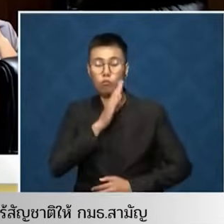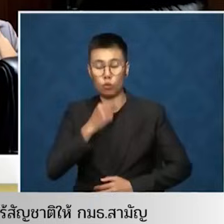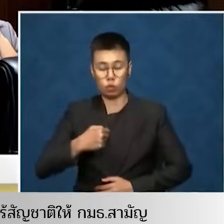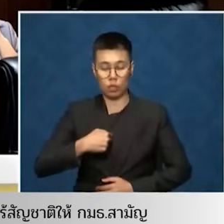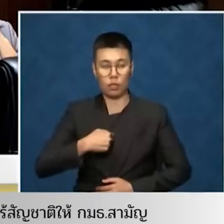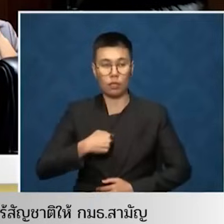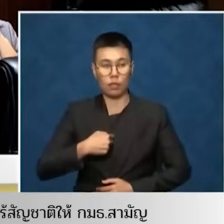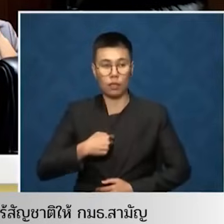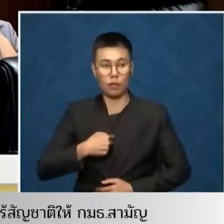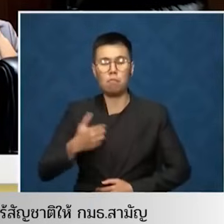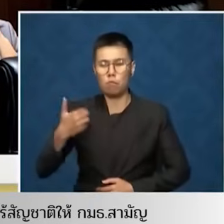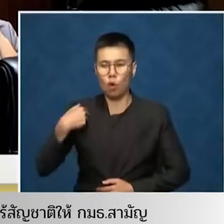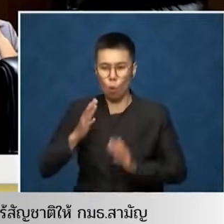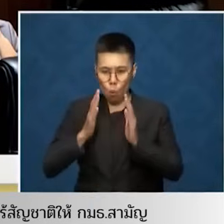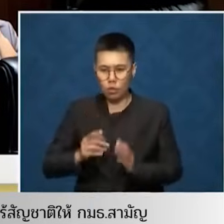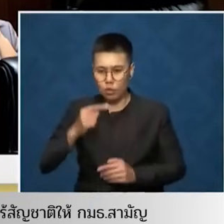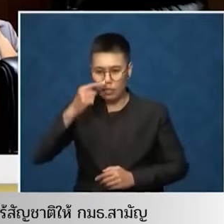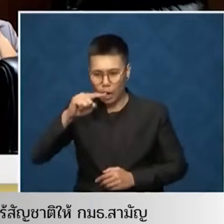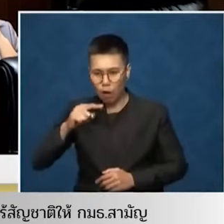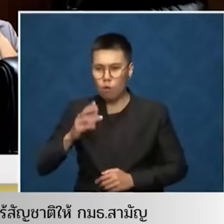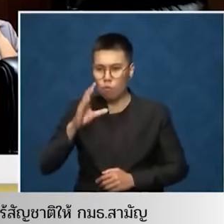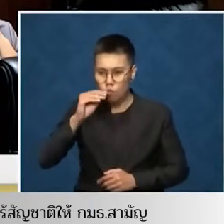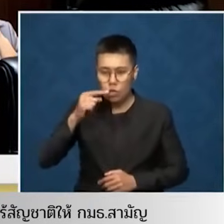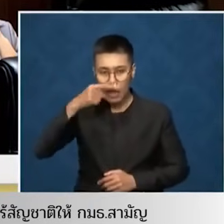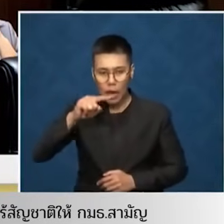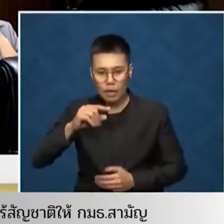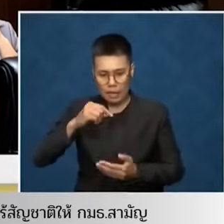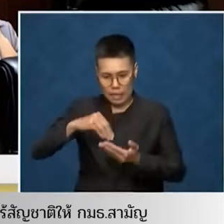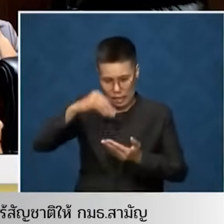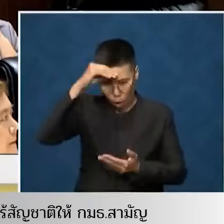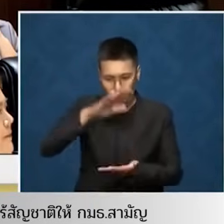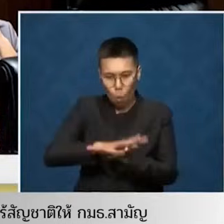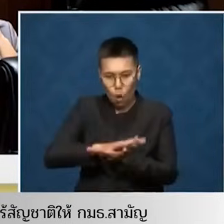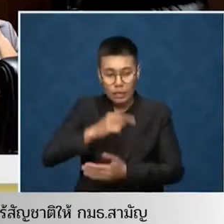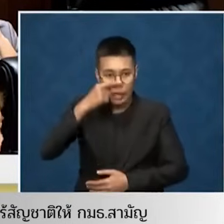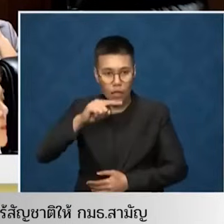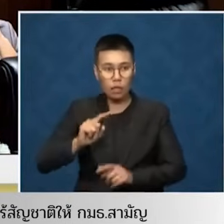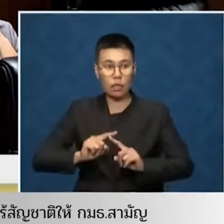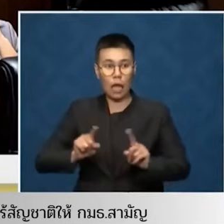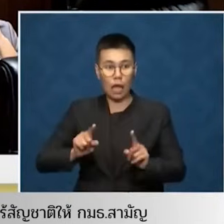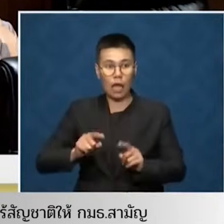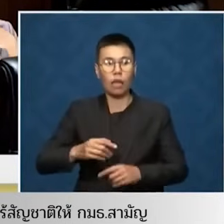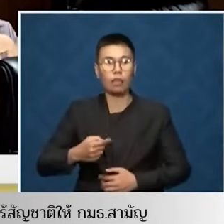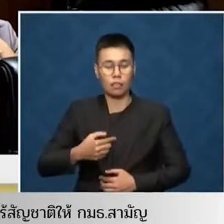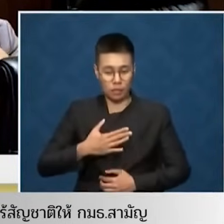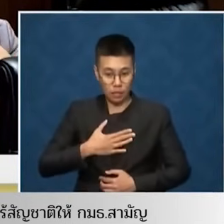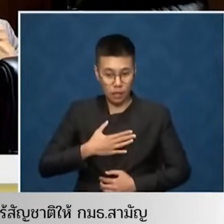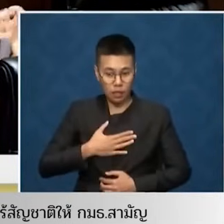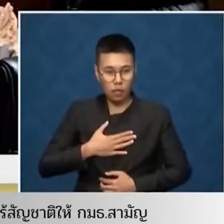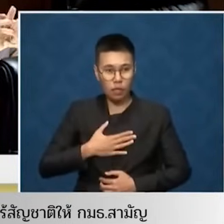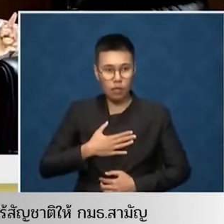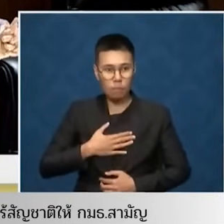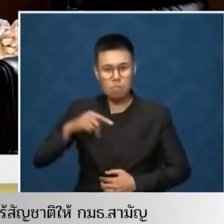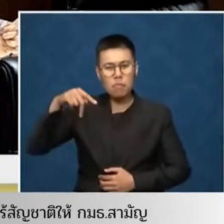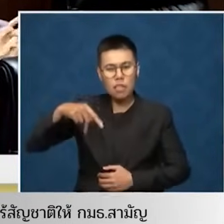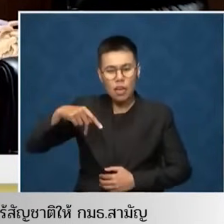าห้อมล้อมด้วยคนไทยพูดภาษาไทยเรียนโรงเรียนไทยแต่ท่านกลับได้สถานะปิดสถานะพิเ